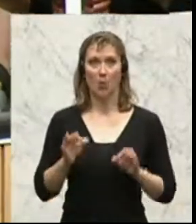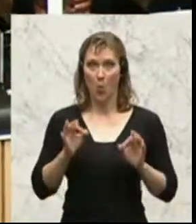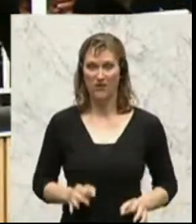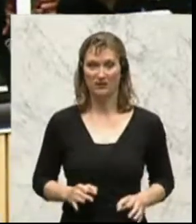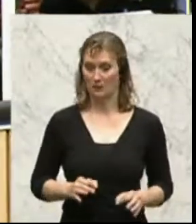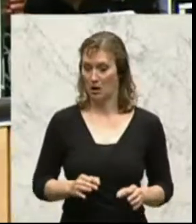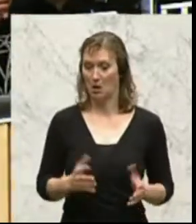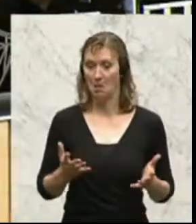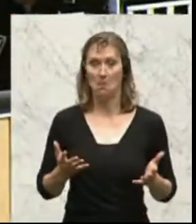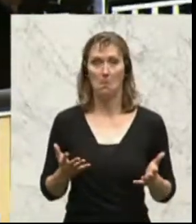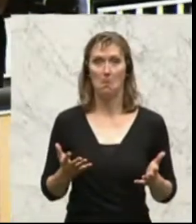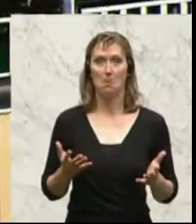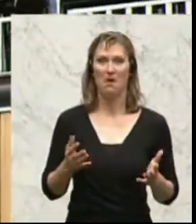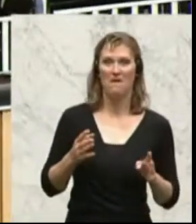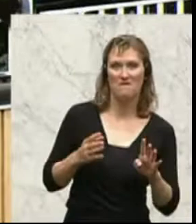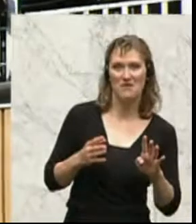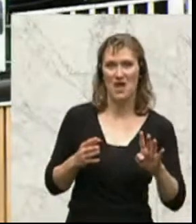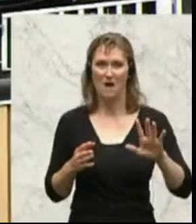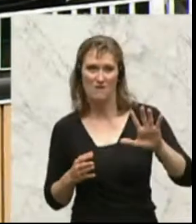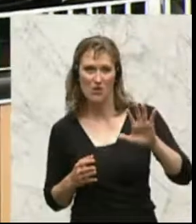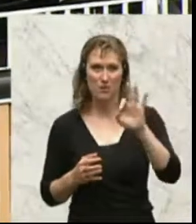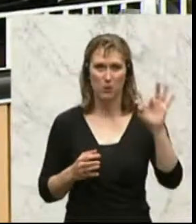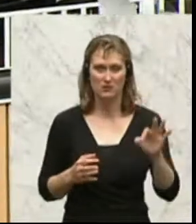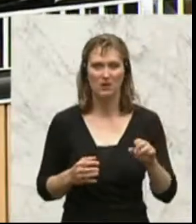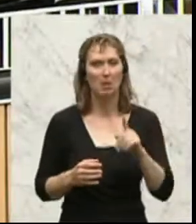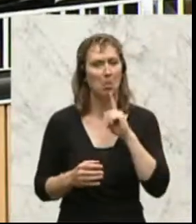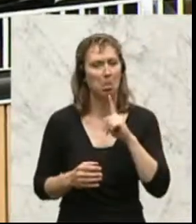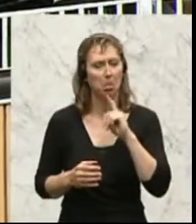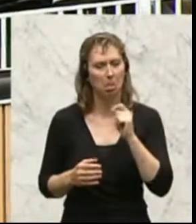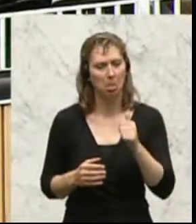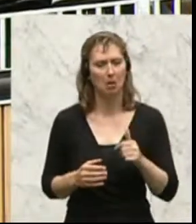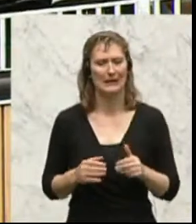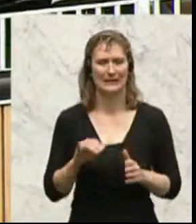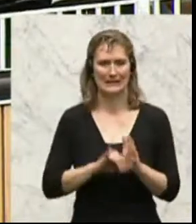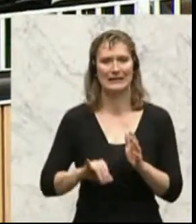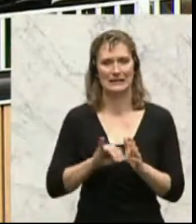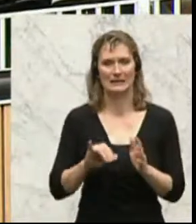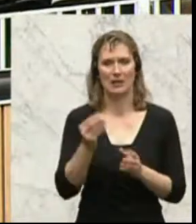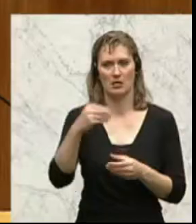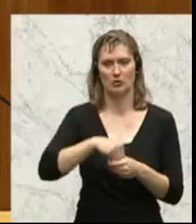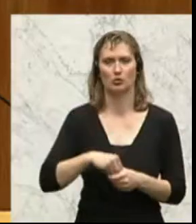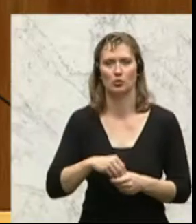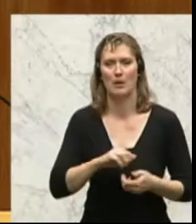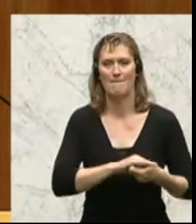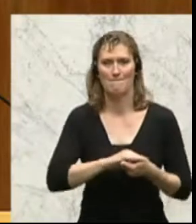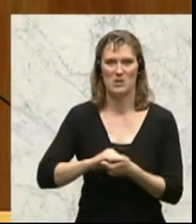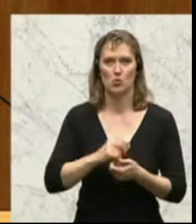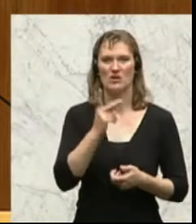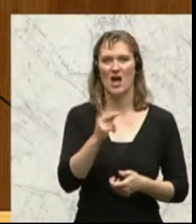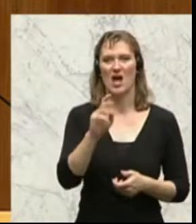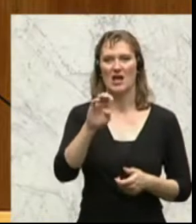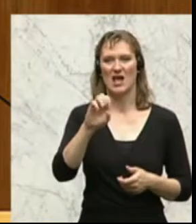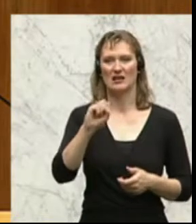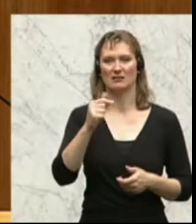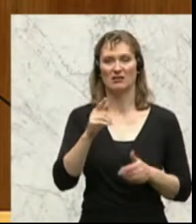eher 4 oder 5%, mickrige Zinsen wohl dazugerechnet, minus Käst, am Schluss ein Verlustgeschäft bleibt